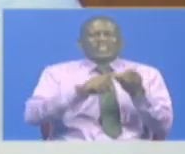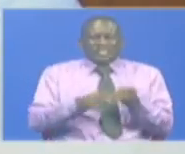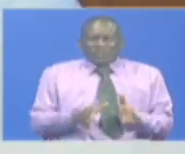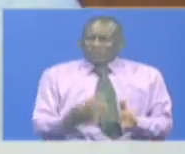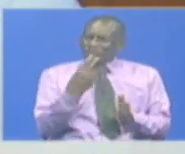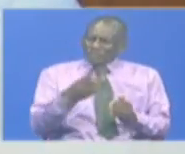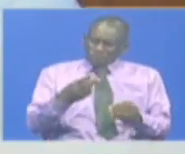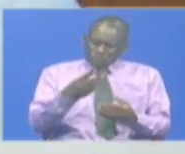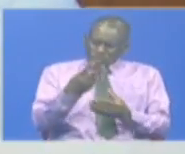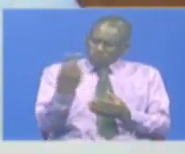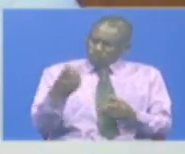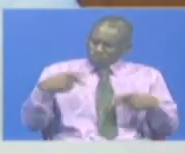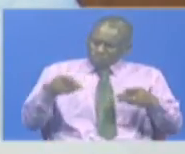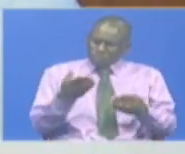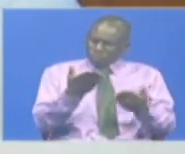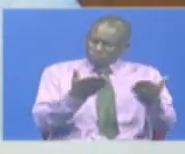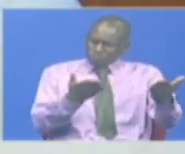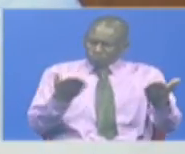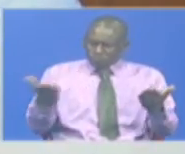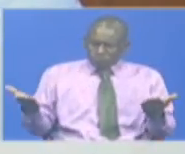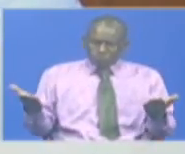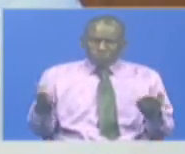wawili.